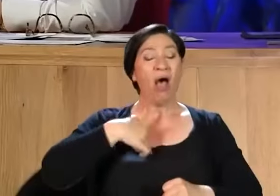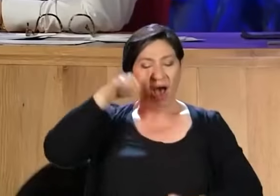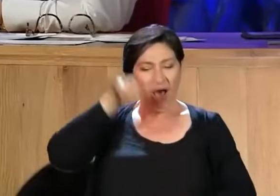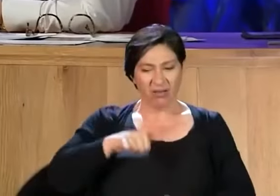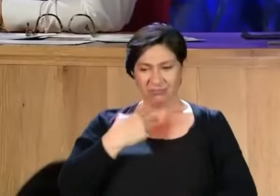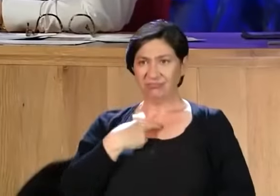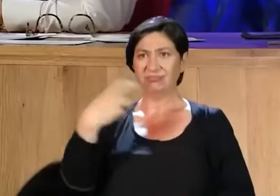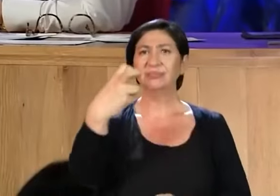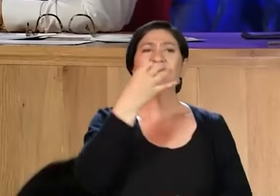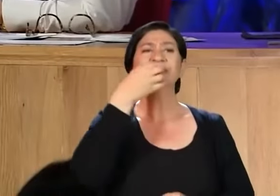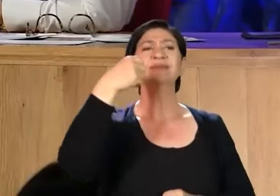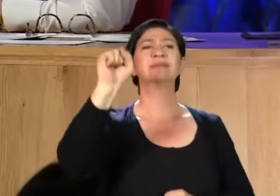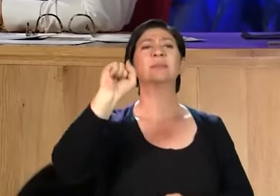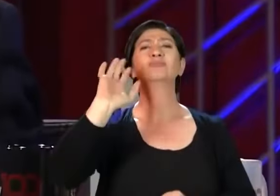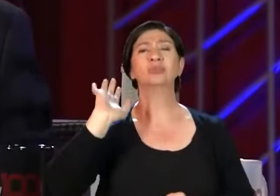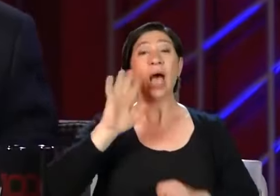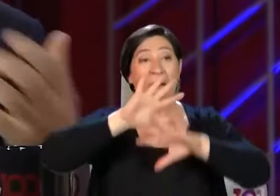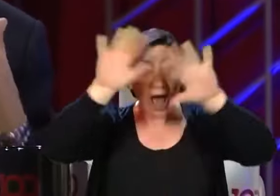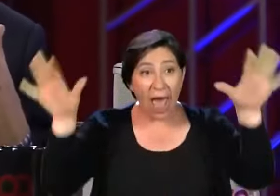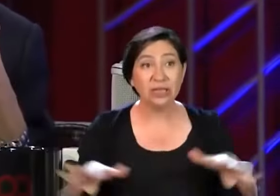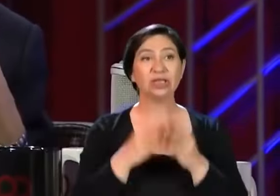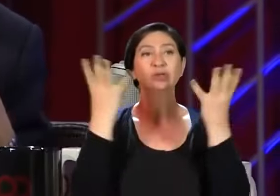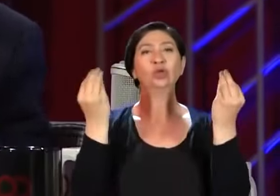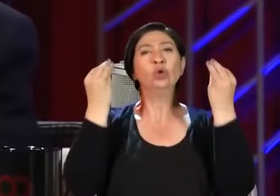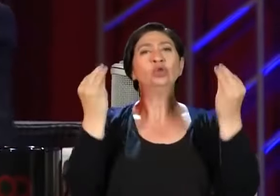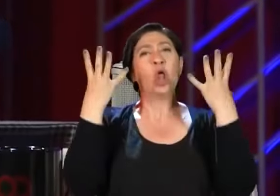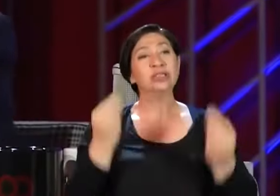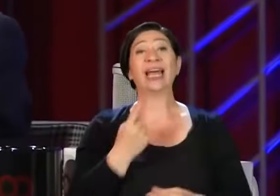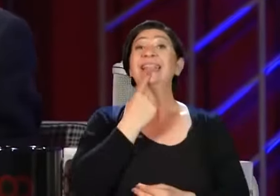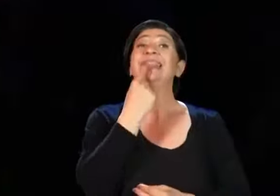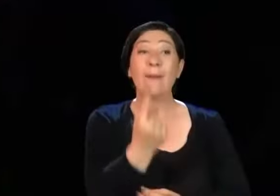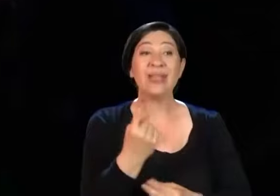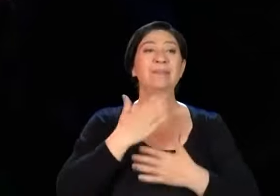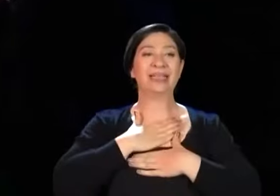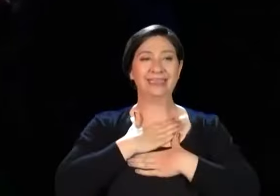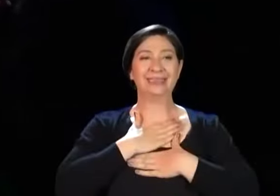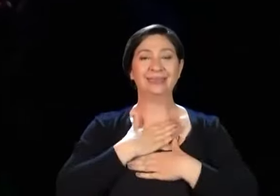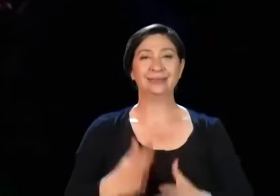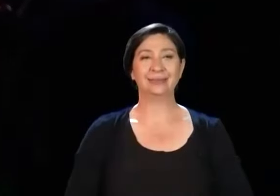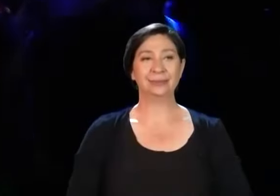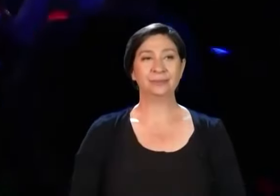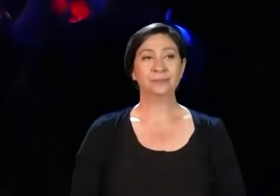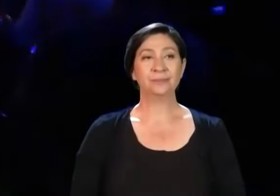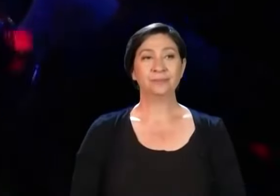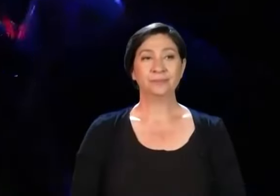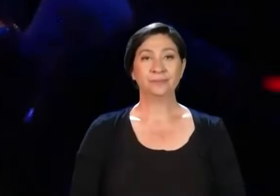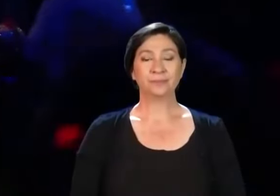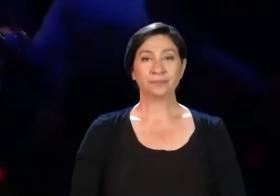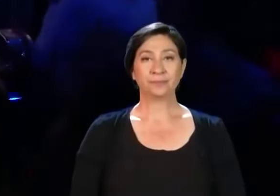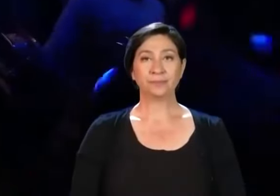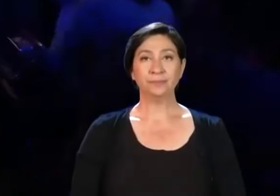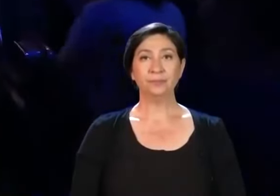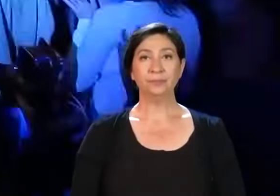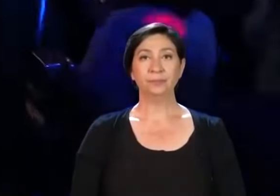hakkımızı yedirtmeyiz ama her şey çok güzel olacak diyebilmeliyiz. Hani bütünüyle böyle bir psikoloji aslında.